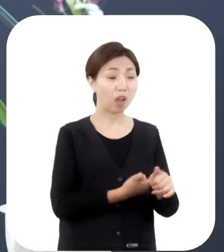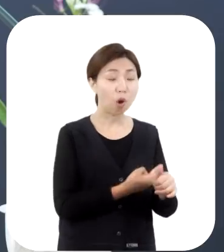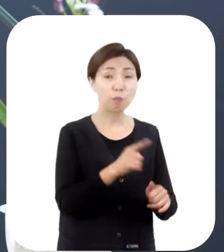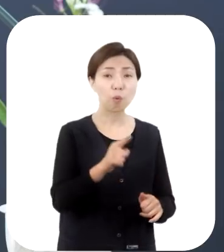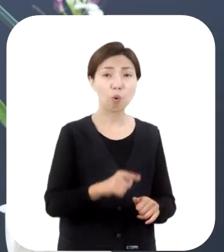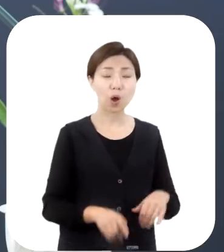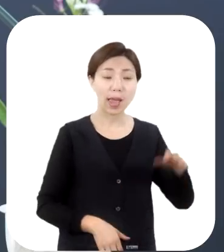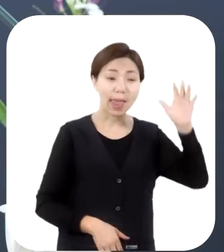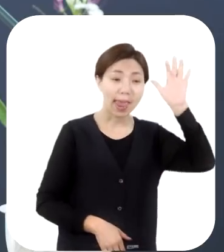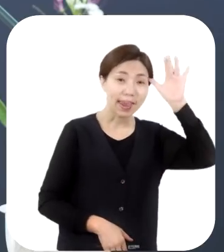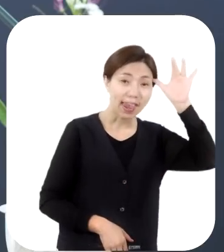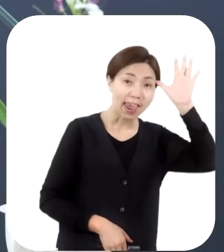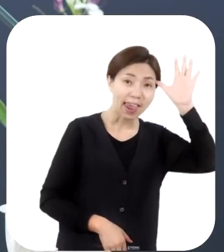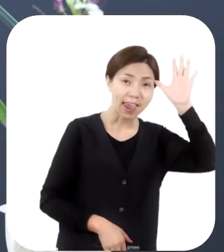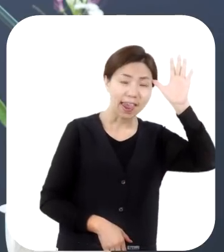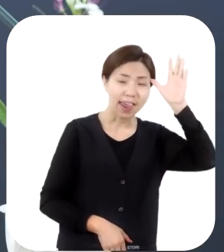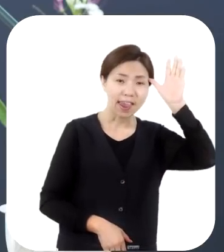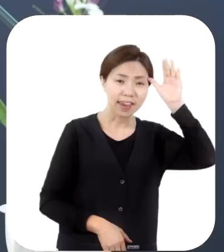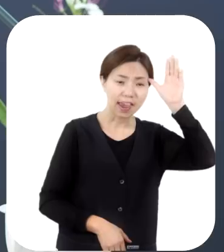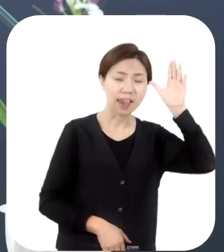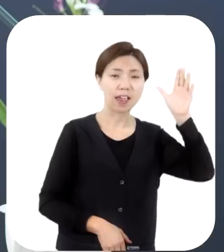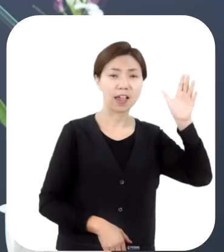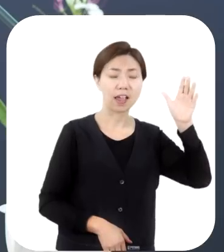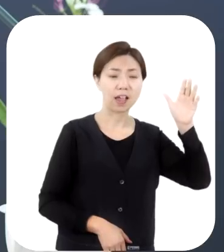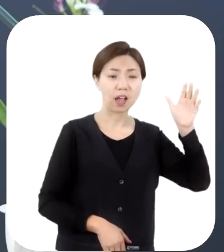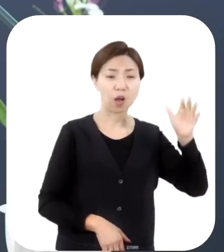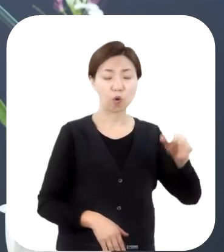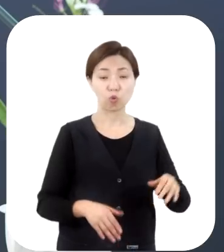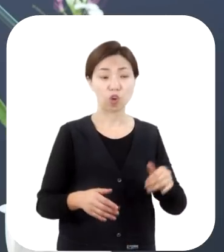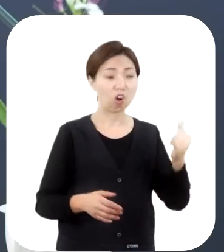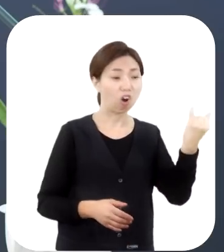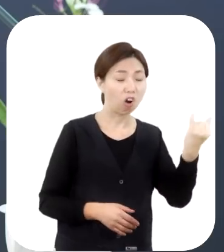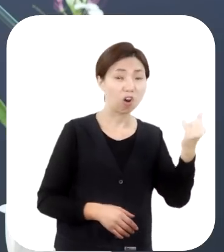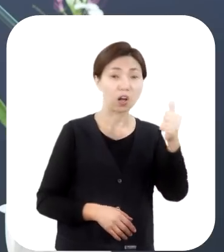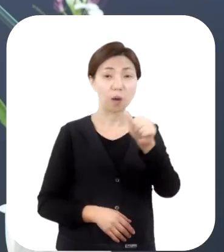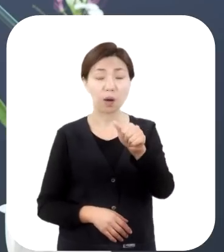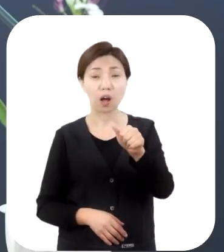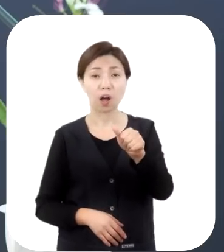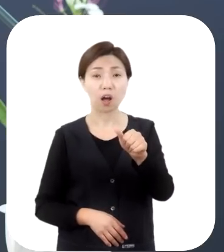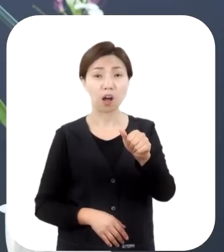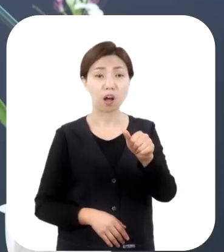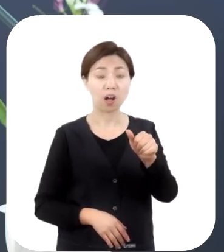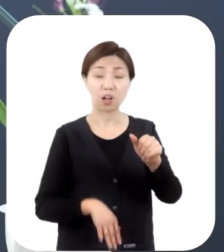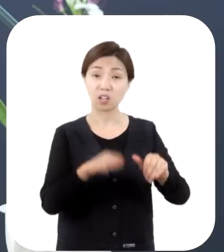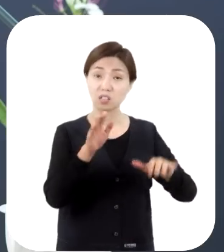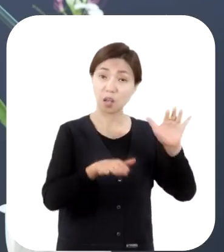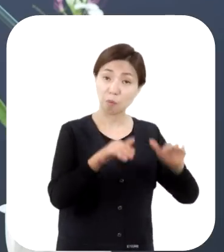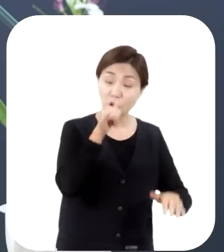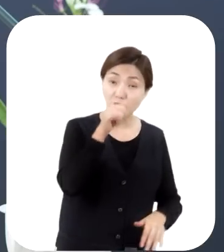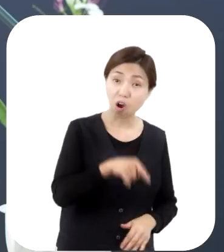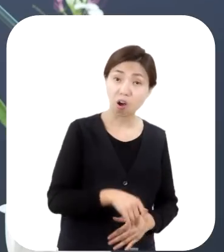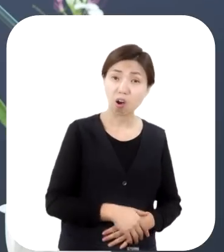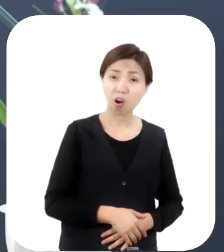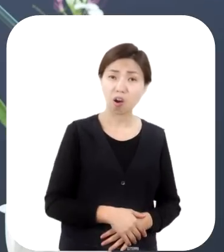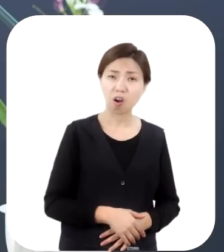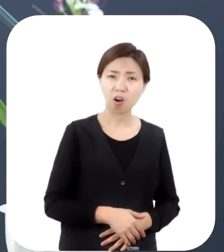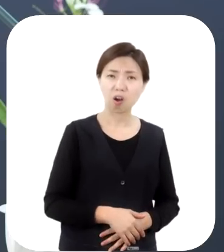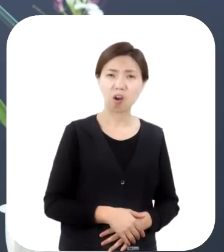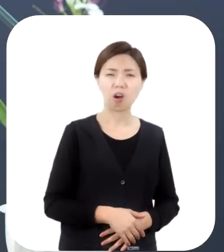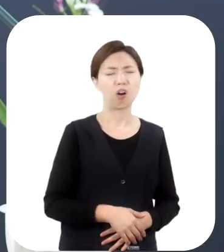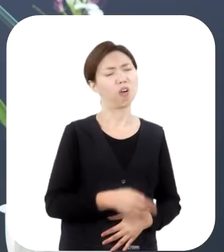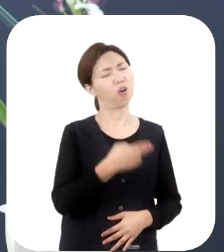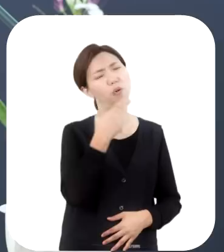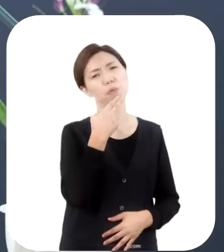자연적인 거는 개가 암캐하고 숙캐가 있을 때, 숙캐가 암캐를, 암캐가 숙캐를